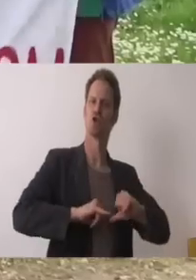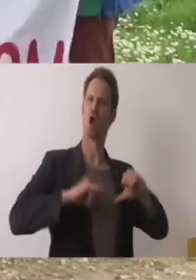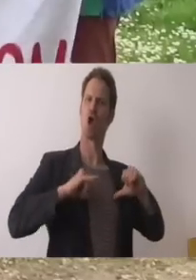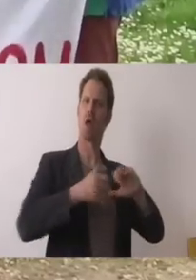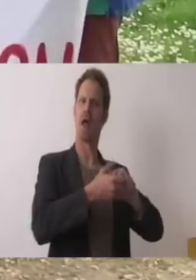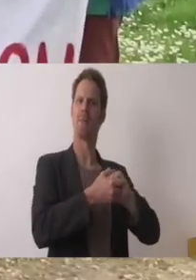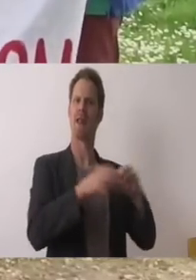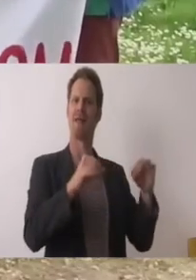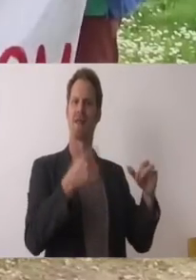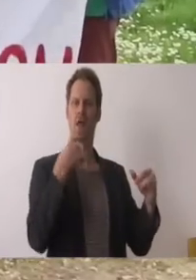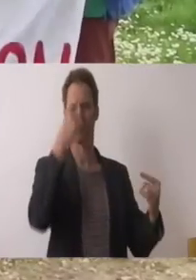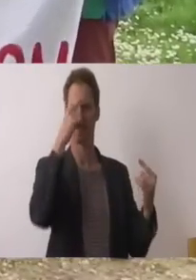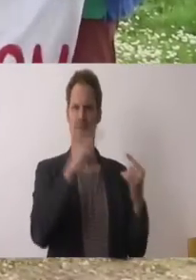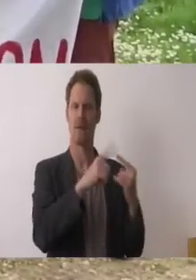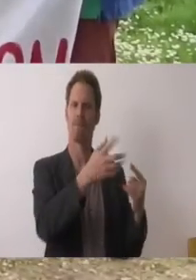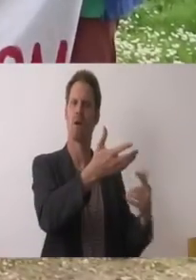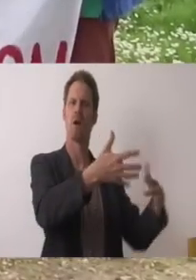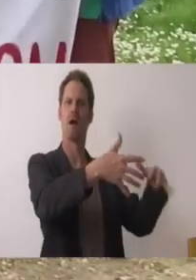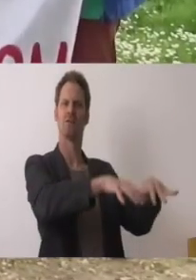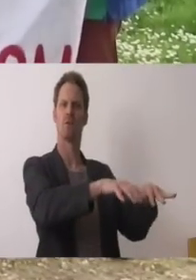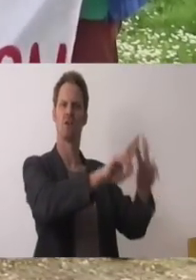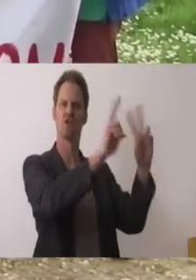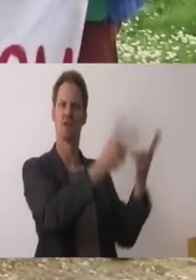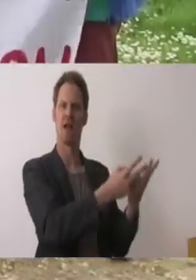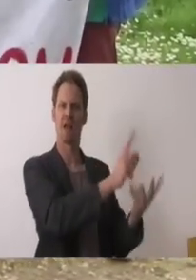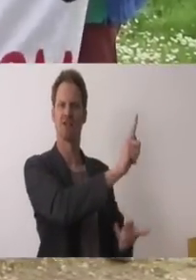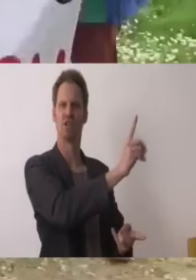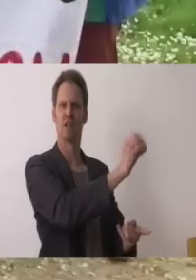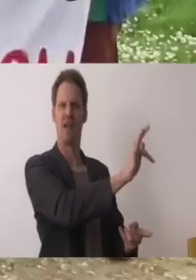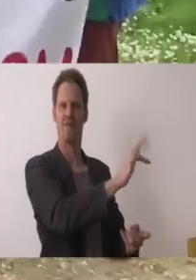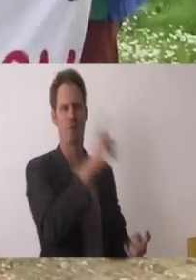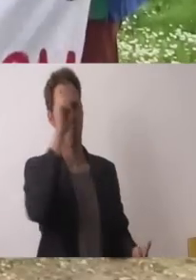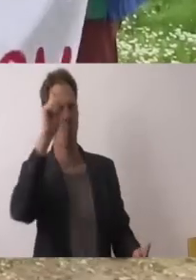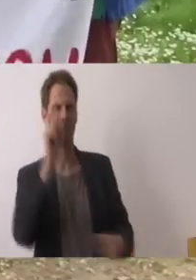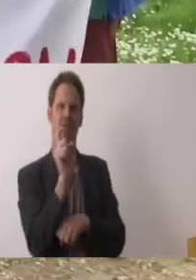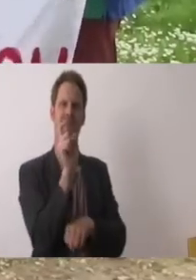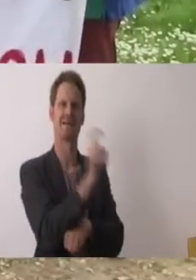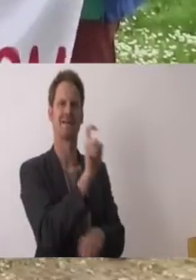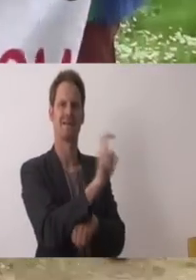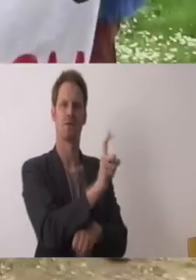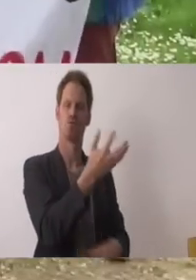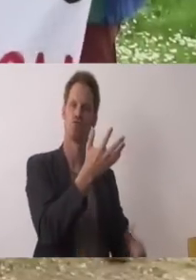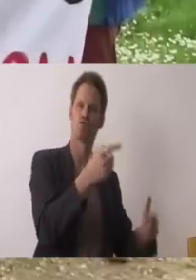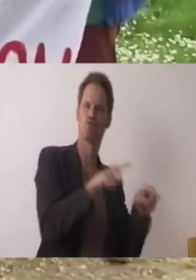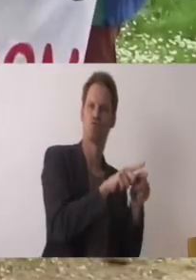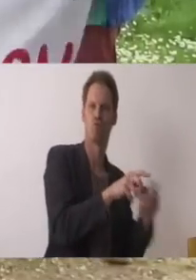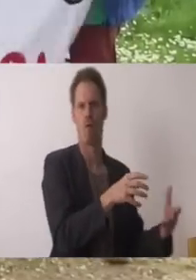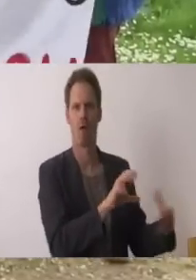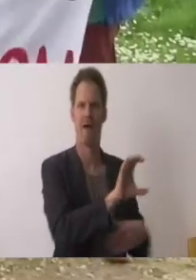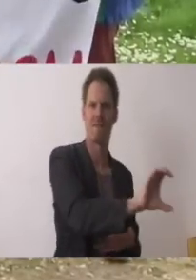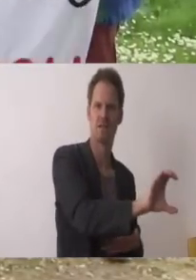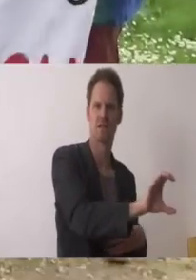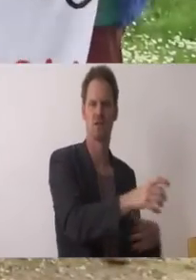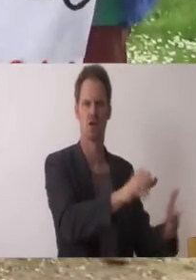On est là avec les jeunes amis de la Terre aujourd'hui devant l'Assemblée Générale de GDF pour dénoncer le fait que GDF continue à